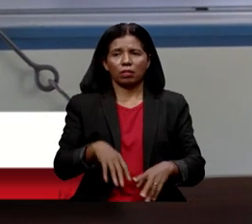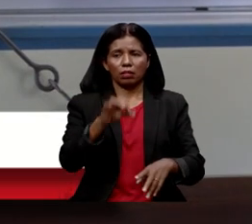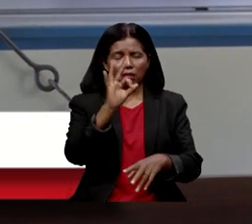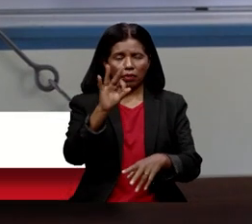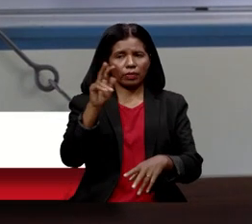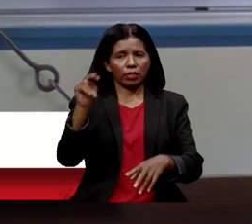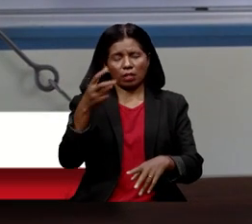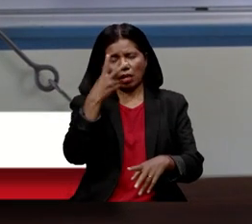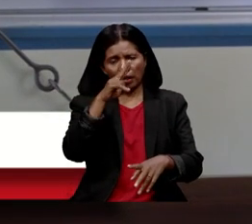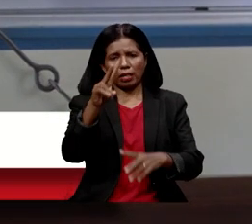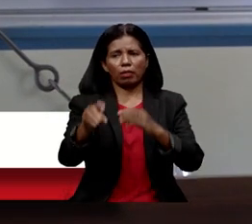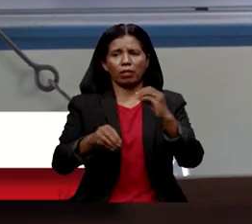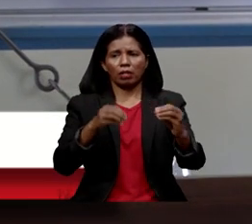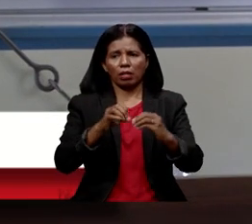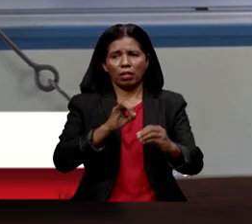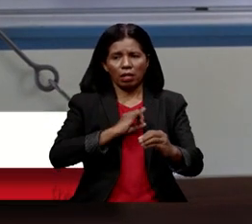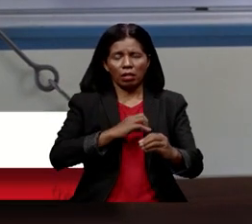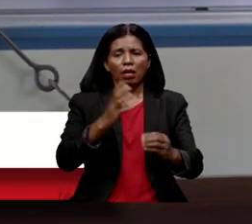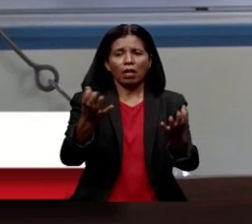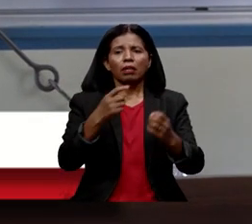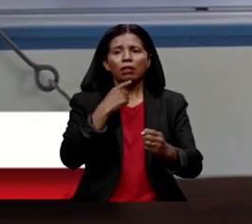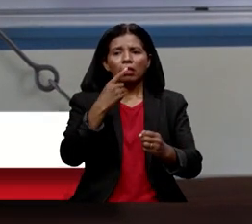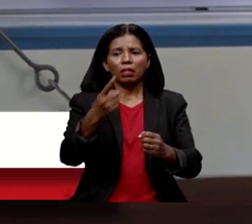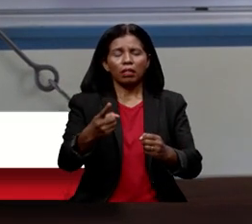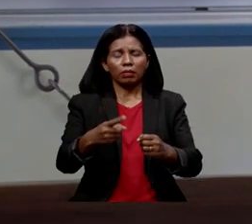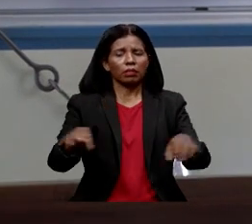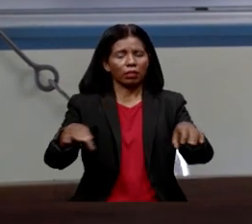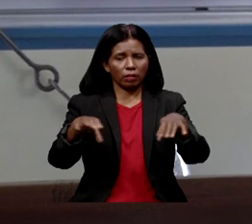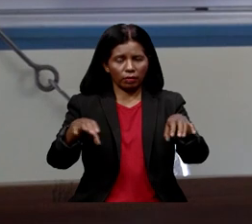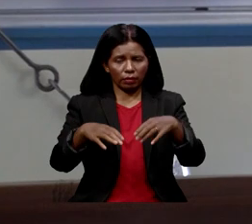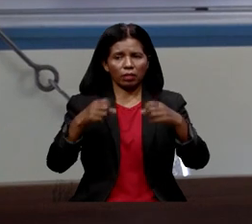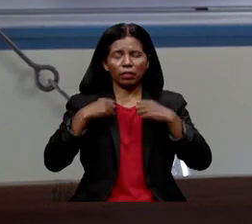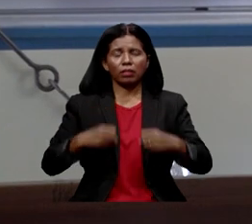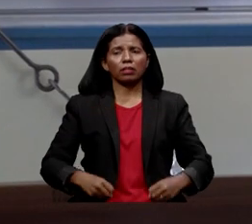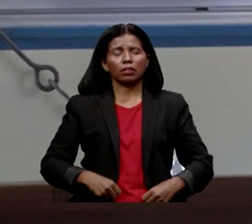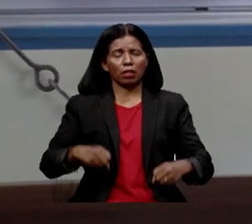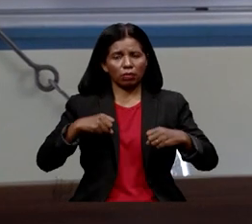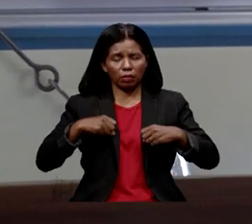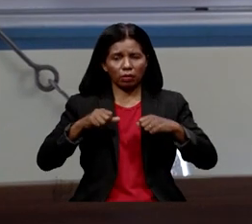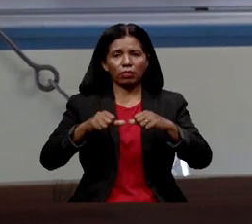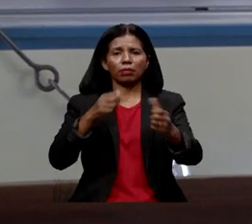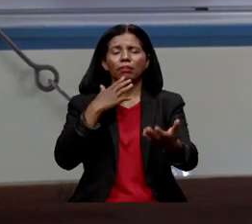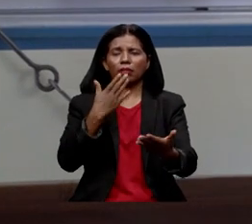efininian hare katak hawa karakatu dihan katak funcionamento saudi la o normal hela